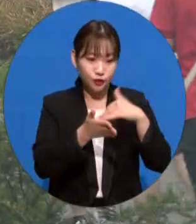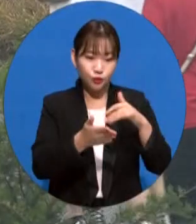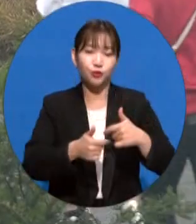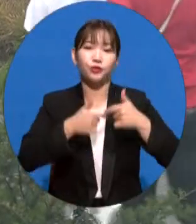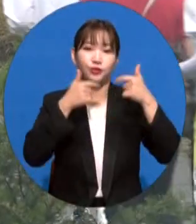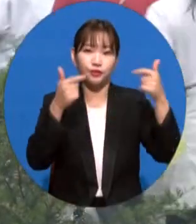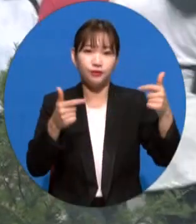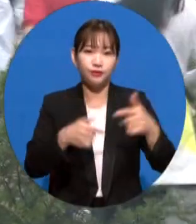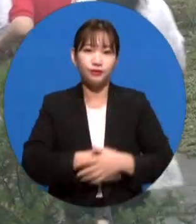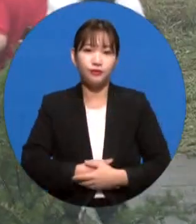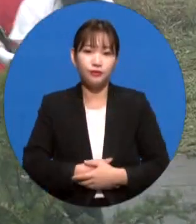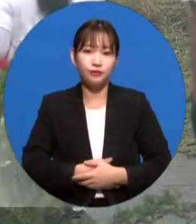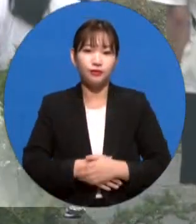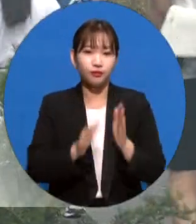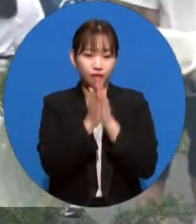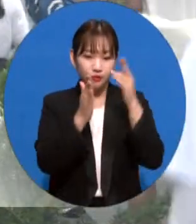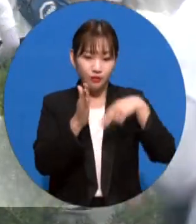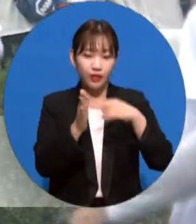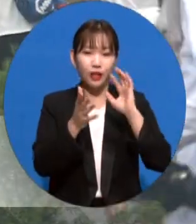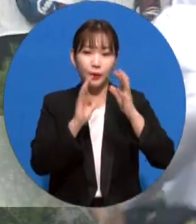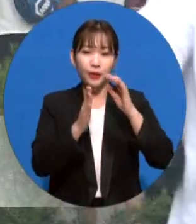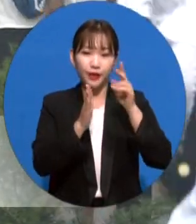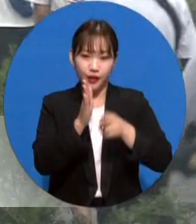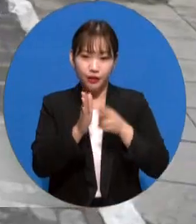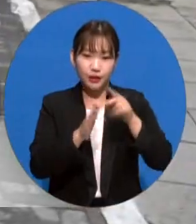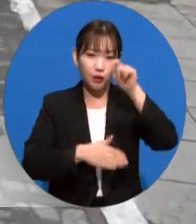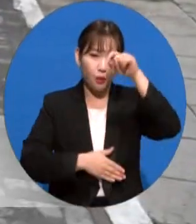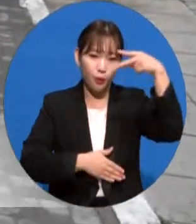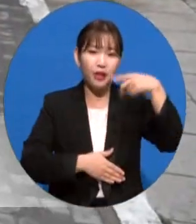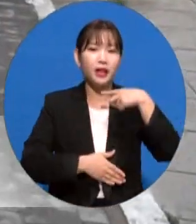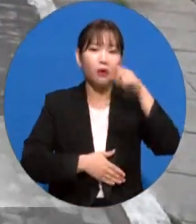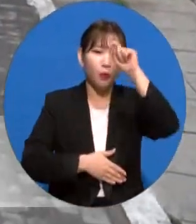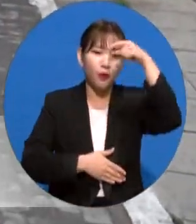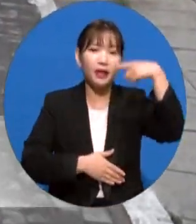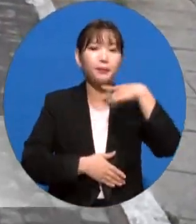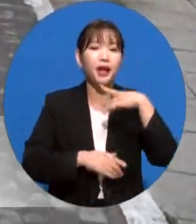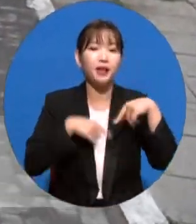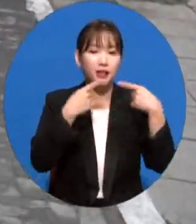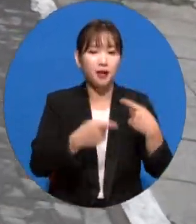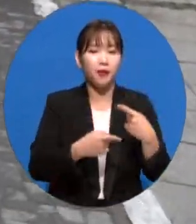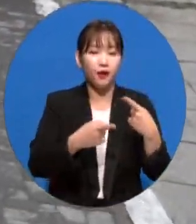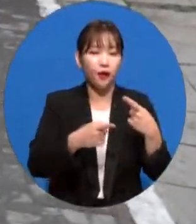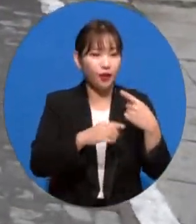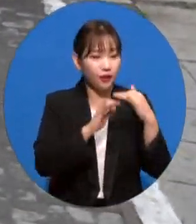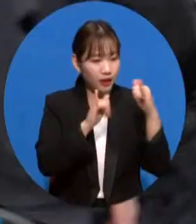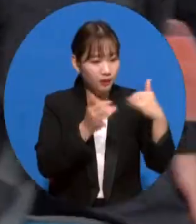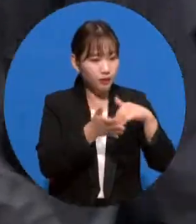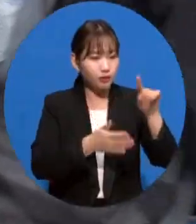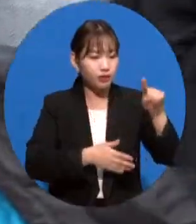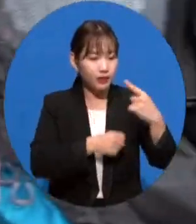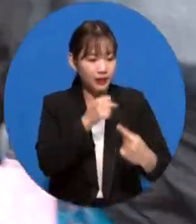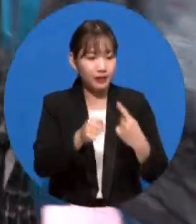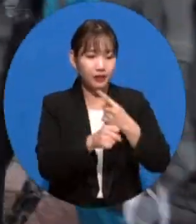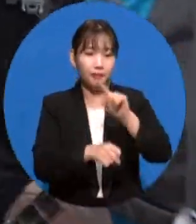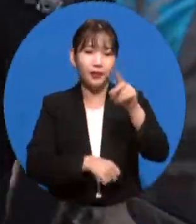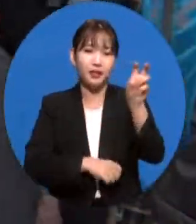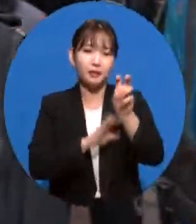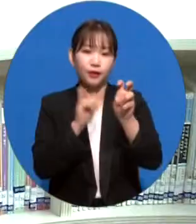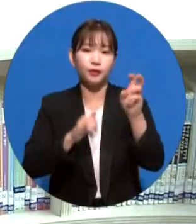확대됩니다. 독서 토론 열차는 고등학교 1학년 학생만 참여했고 인원은 1년에 120여 명